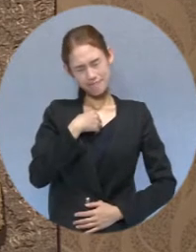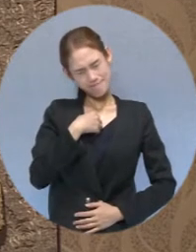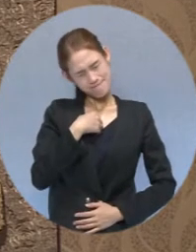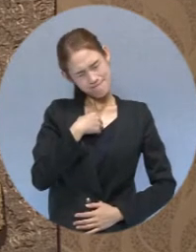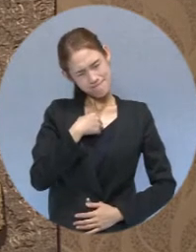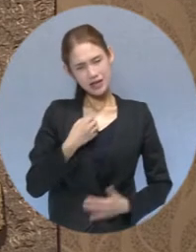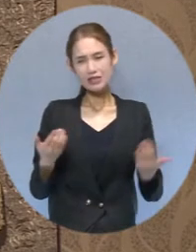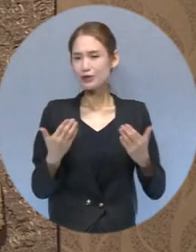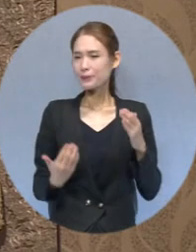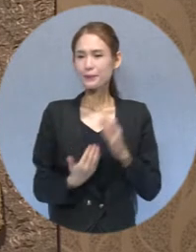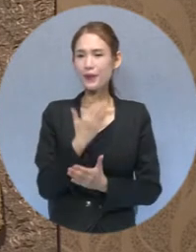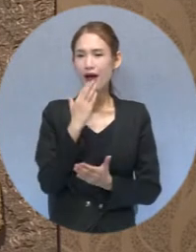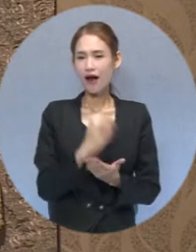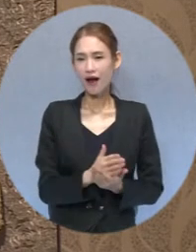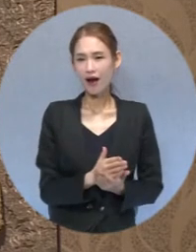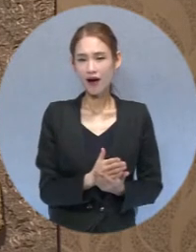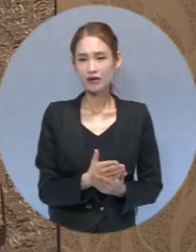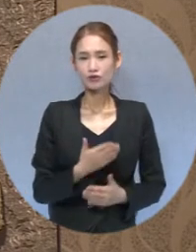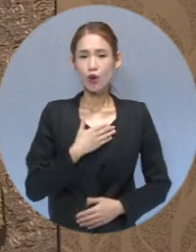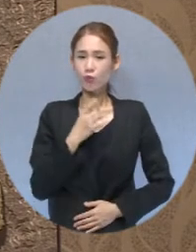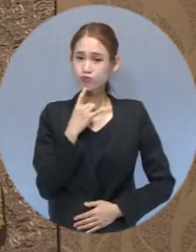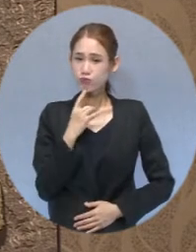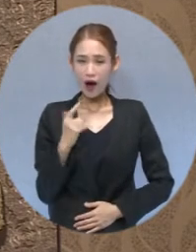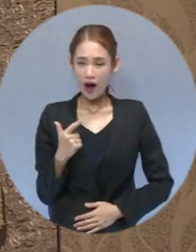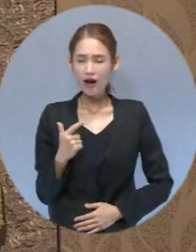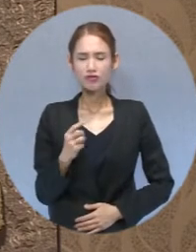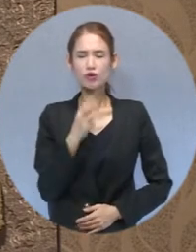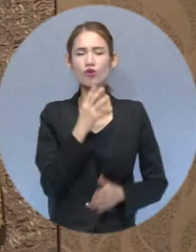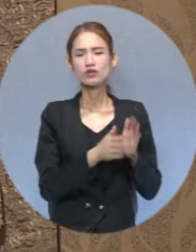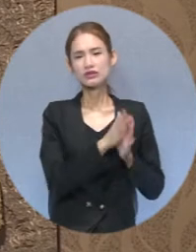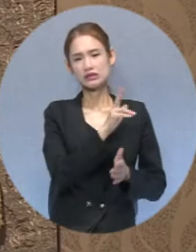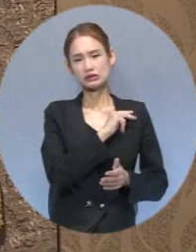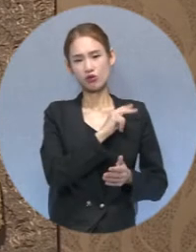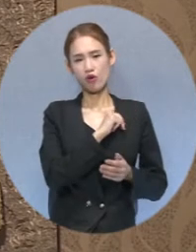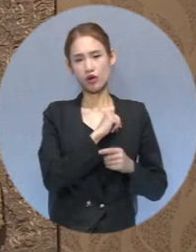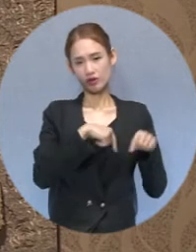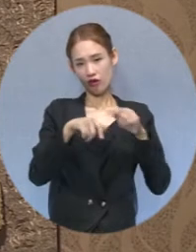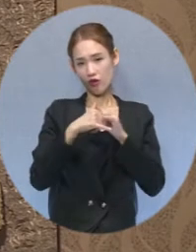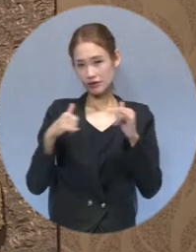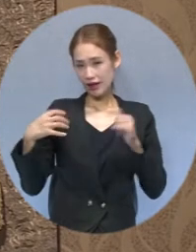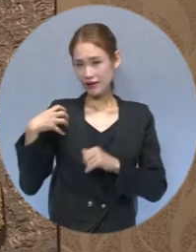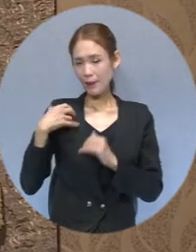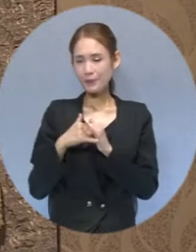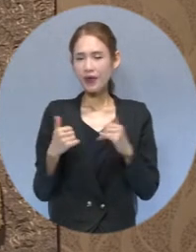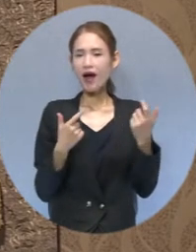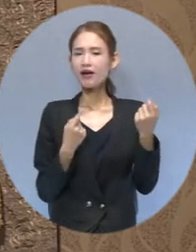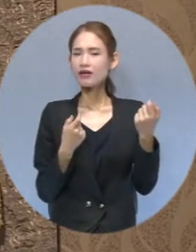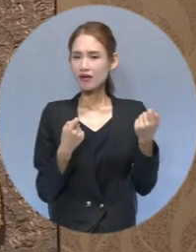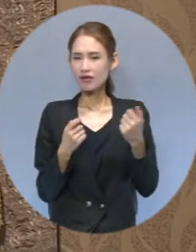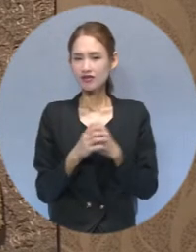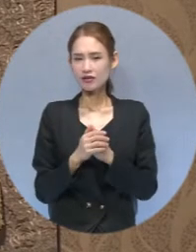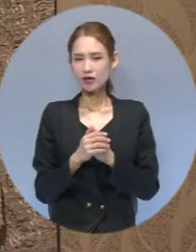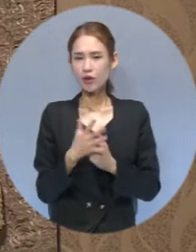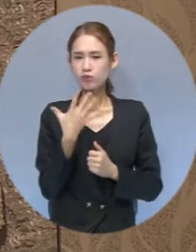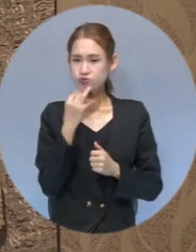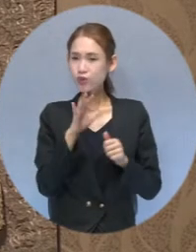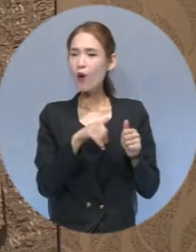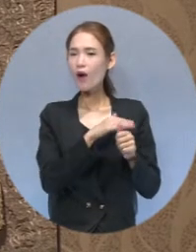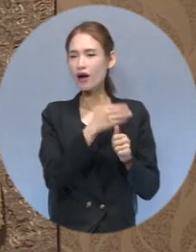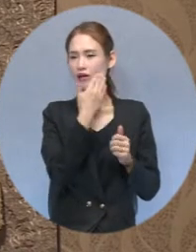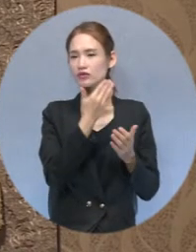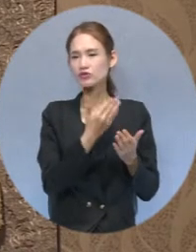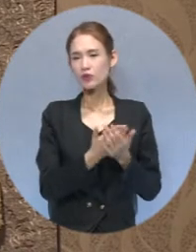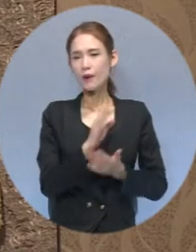될 것 같다라는 게 저희들의 저뿐만이 아니라 네. 시의원도 그렇고 서울시 정책 담당자들도 그렇습니다. 물론 맞습니다. 환경도 중요하지만 환경에